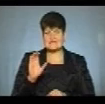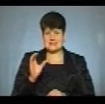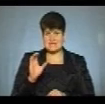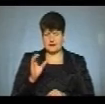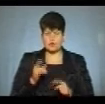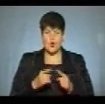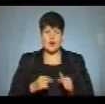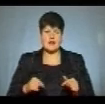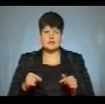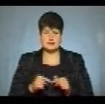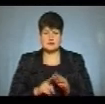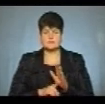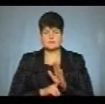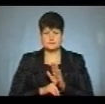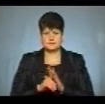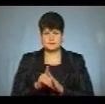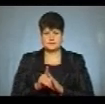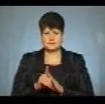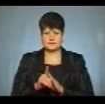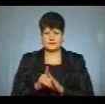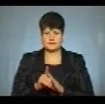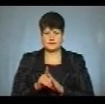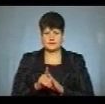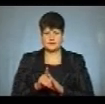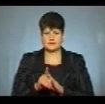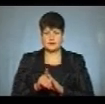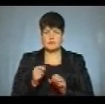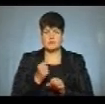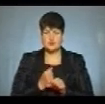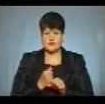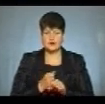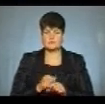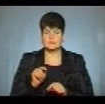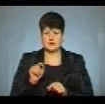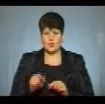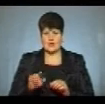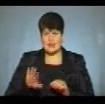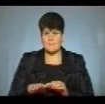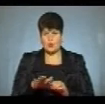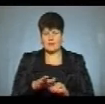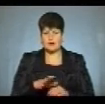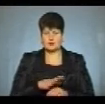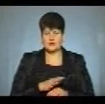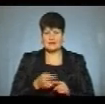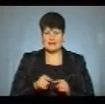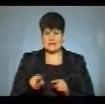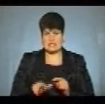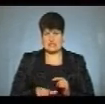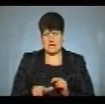підрядна організація приступить до ліквідації тих напливів і тої ямковості, відбулося на цій